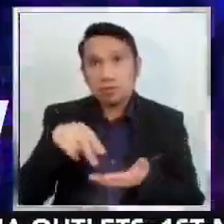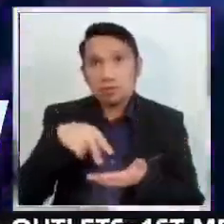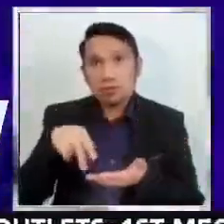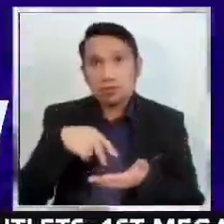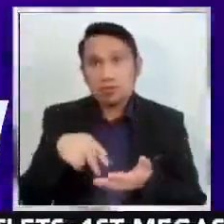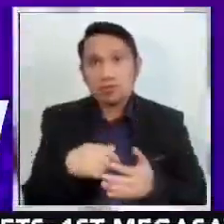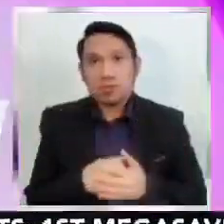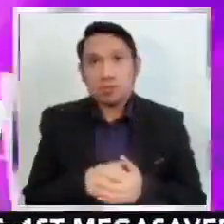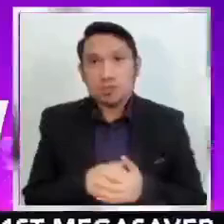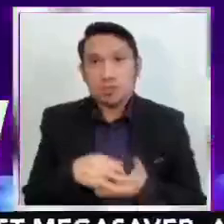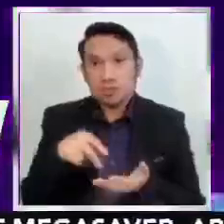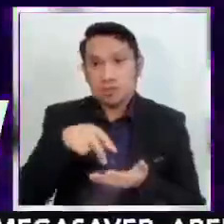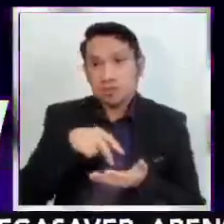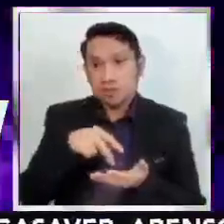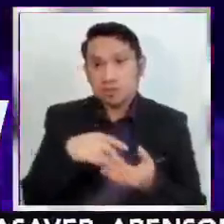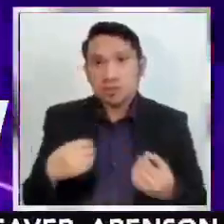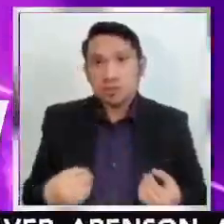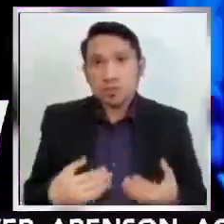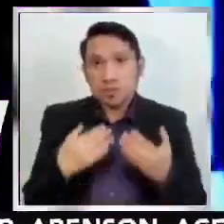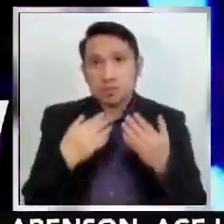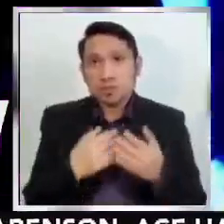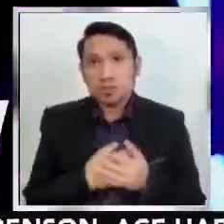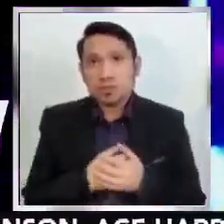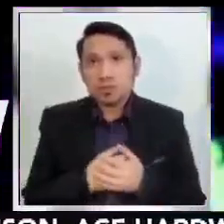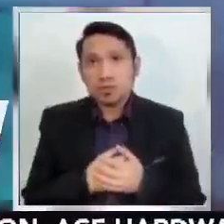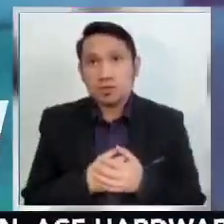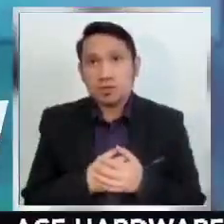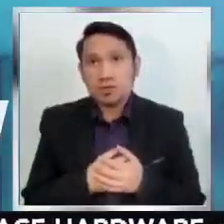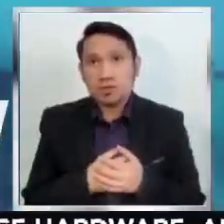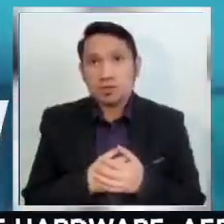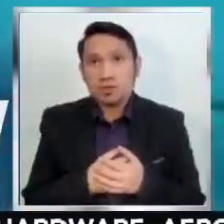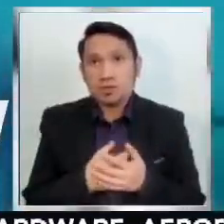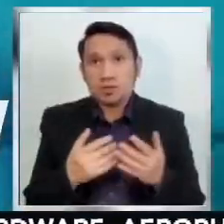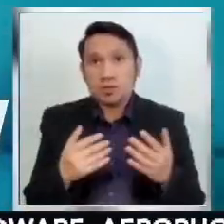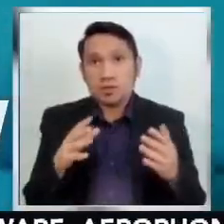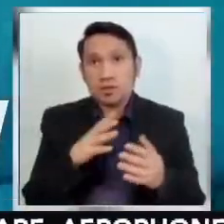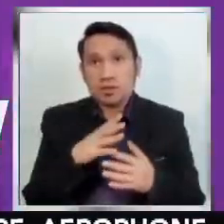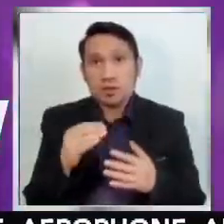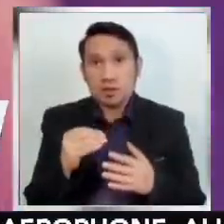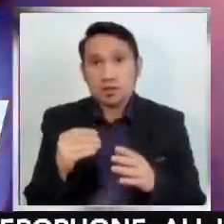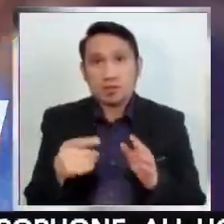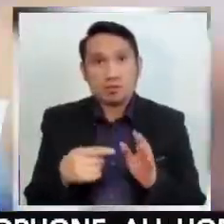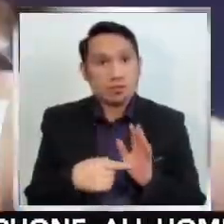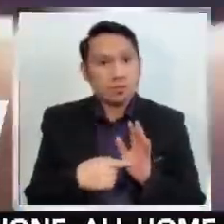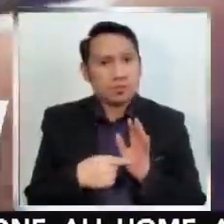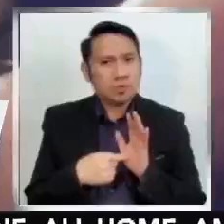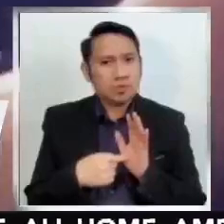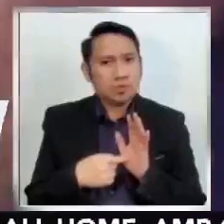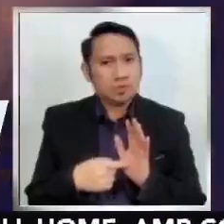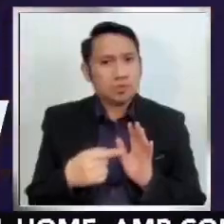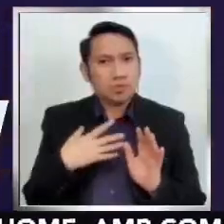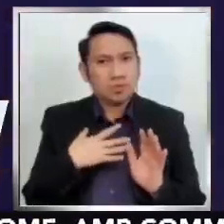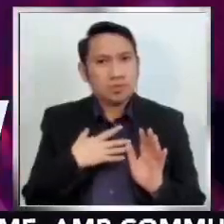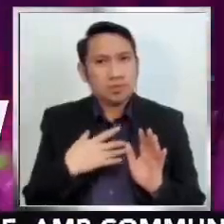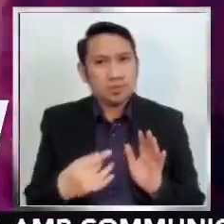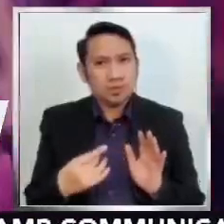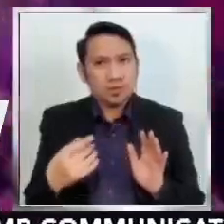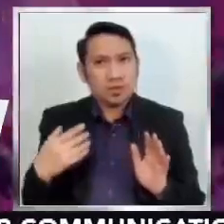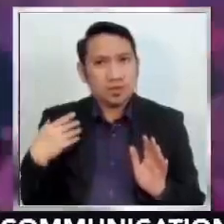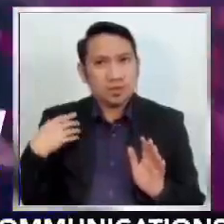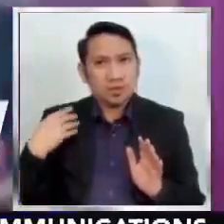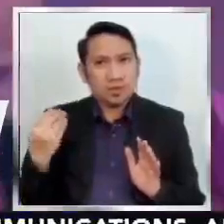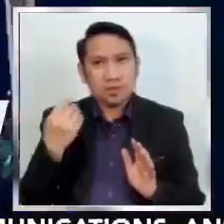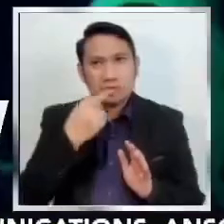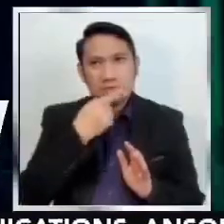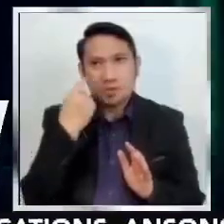Disco-inspired dahil ayon sa producer, mahilig raw dito ang bidang karakter. Loosely based o halaw kasi ito